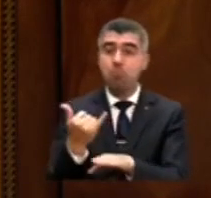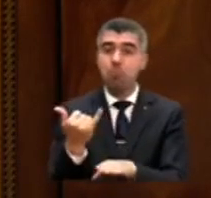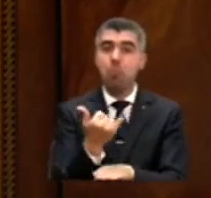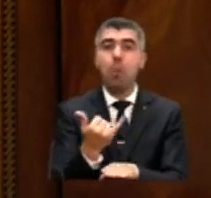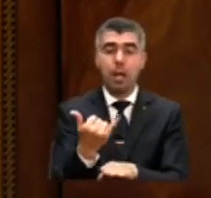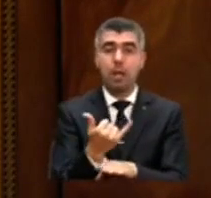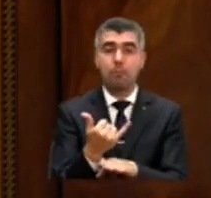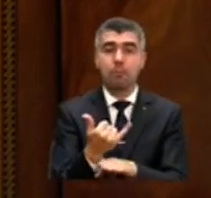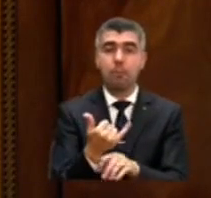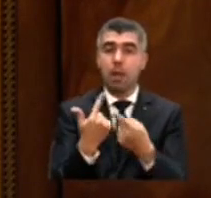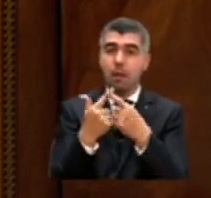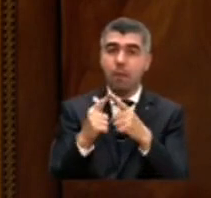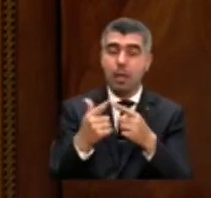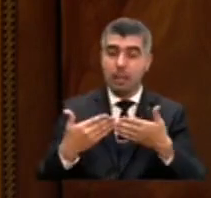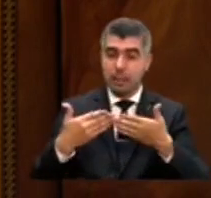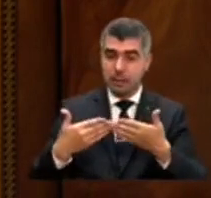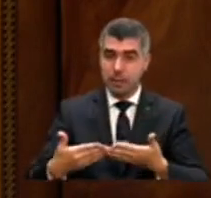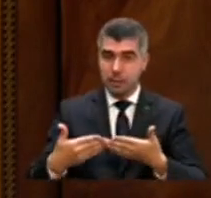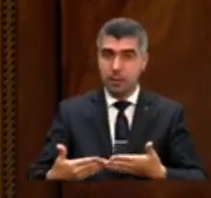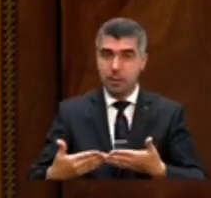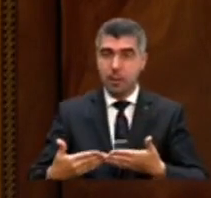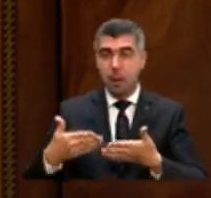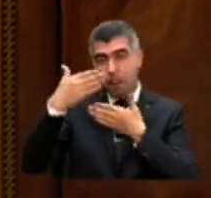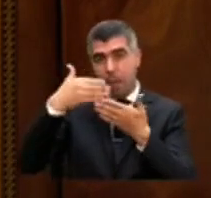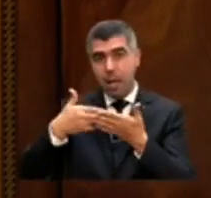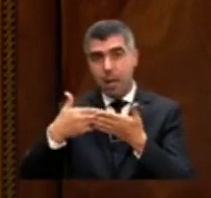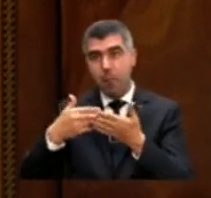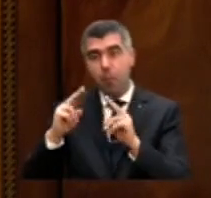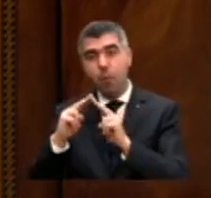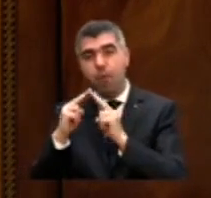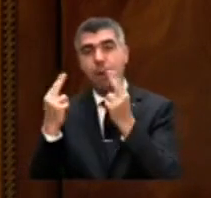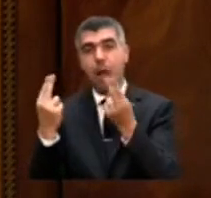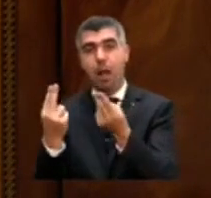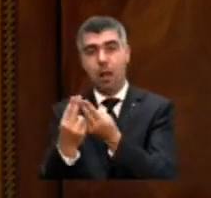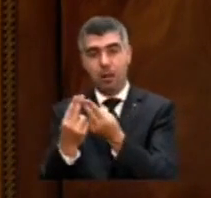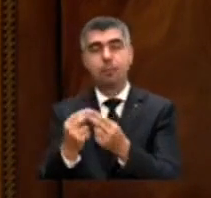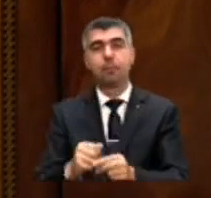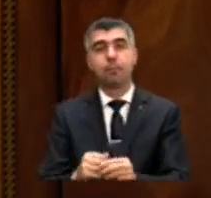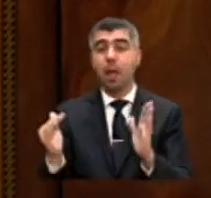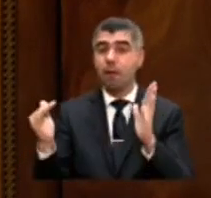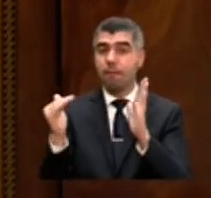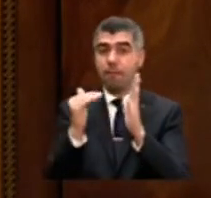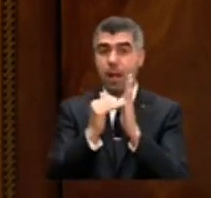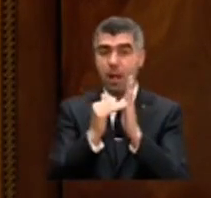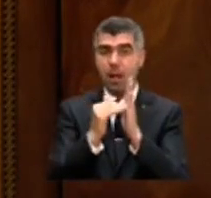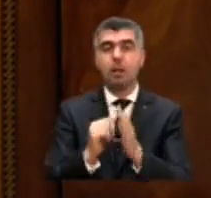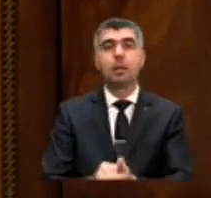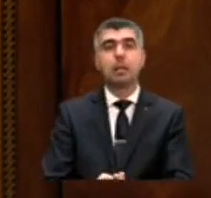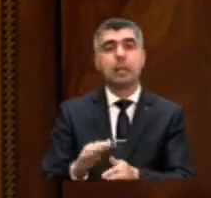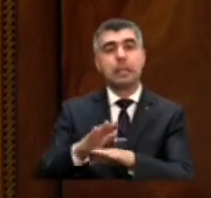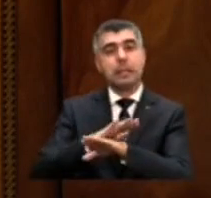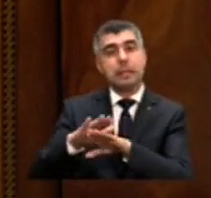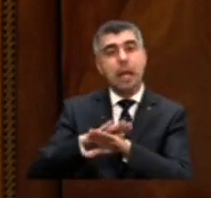طموحة على الصعيدين الوطني والمجالي، وأخيرا سن سياسة